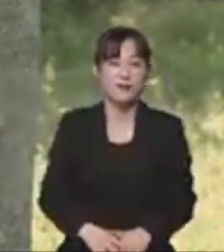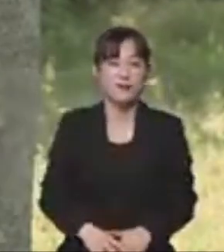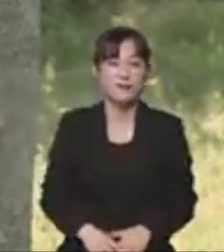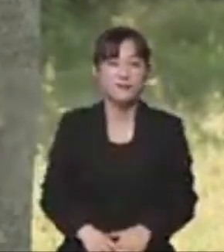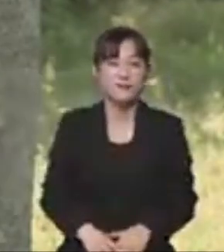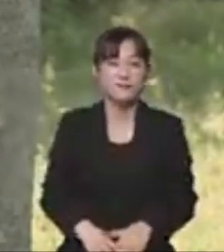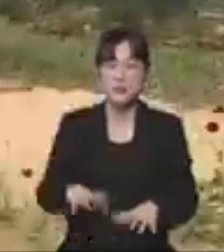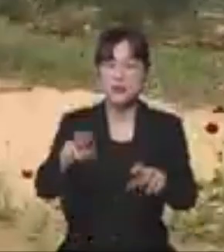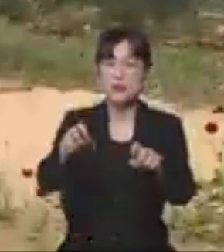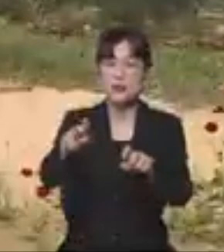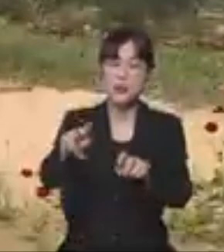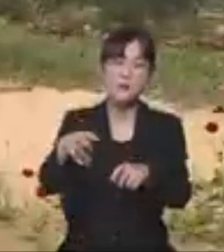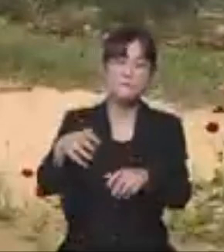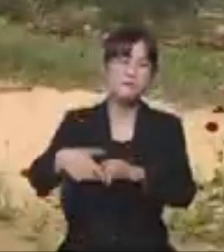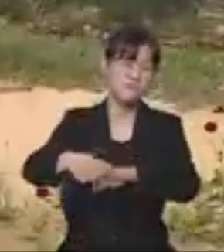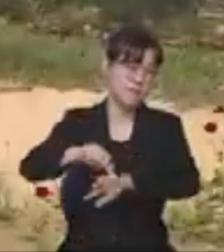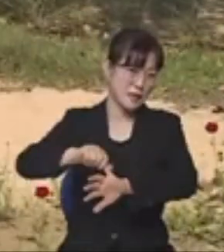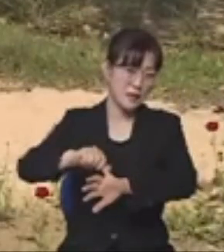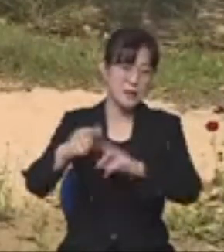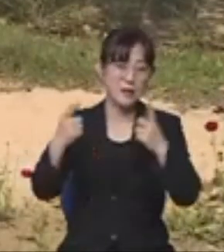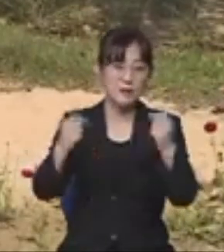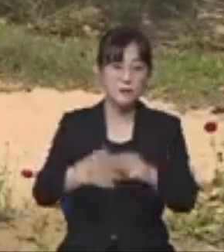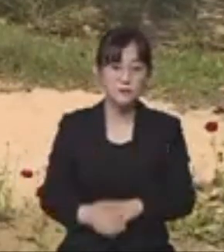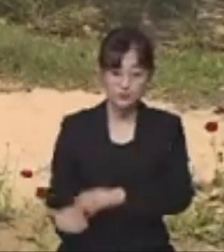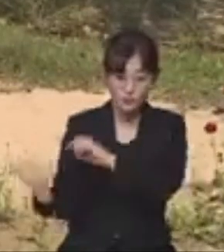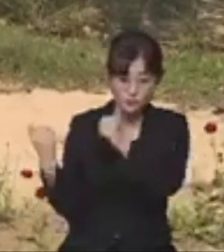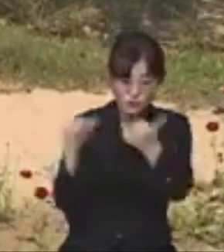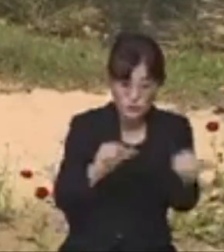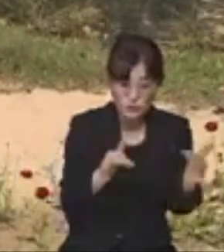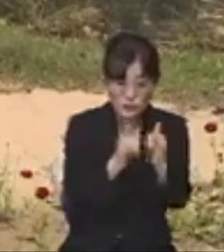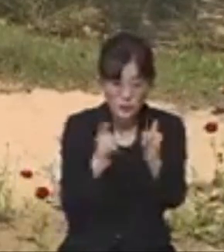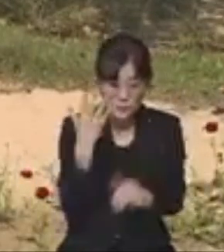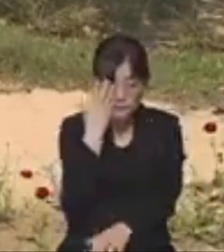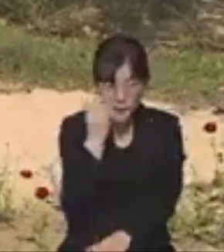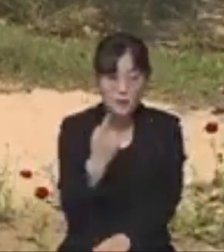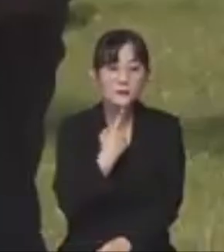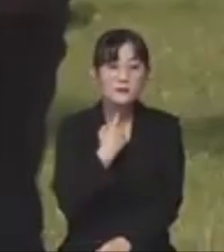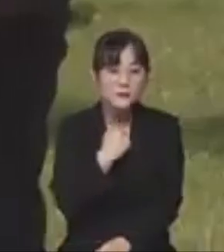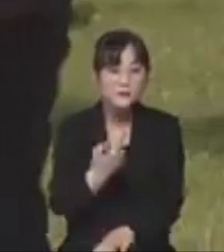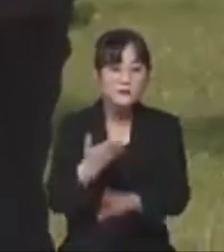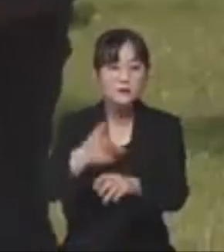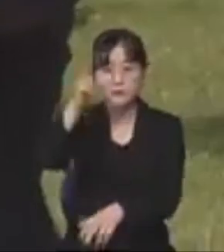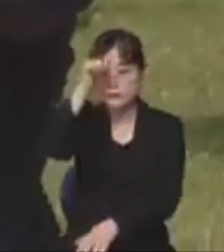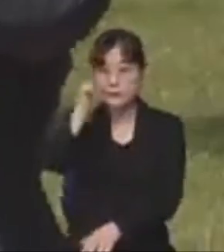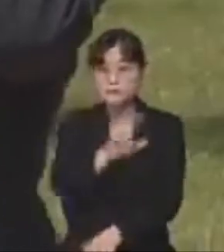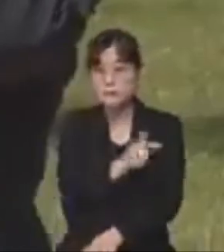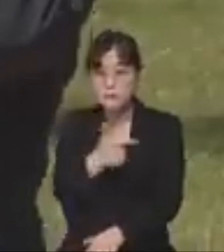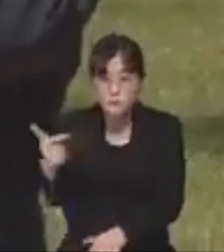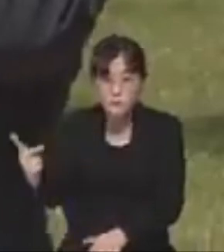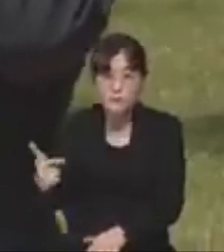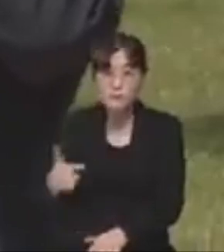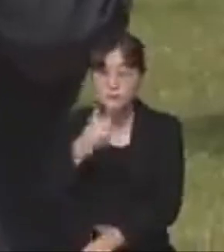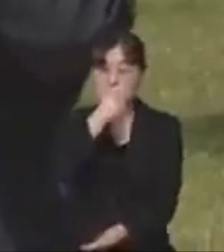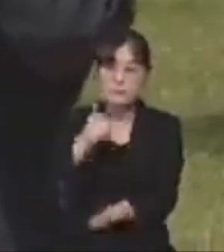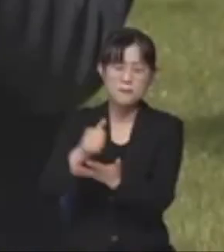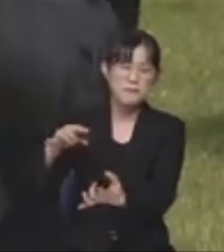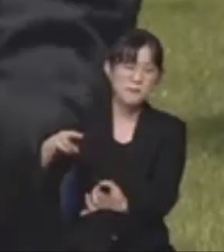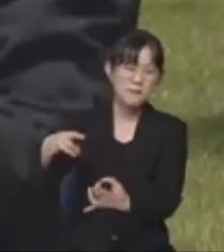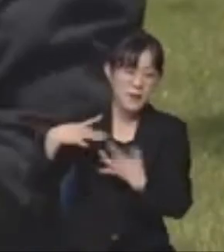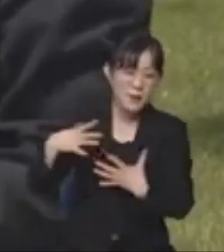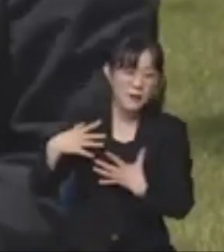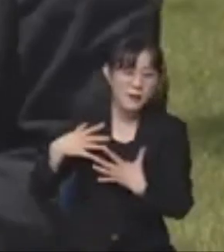이게 안 되잖아요. 죽어가는 동료들을 지켜봐야 했던 다른 경찰들 역시 죄책감 속에 갇힌